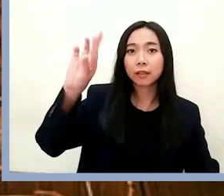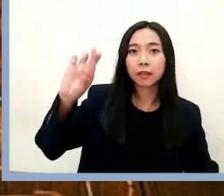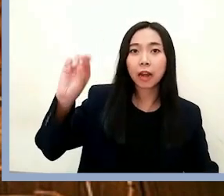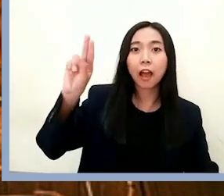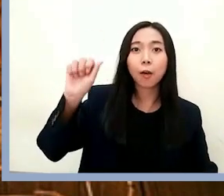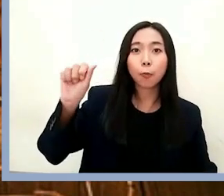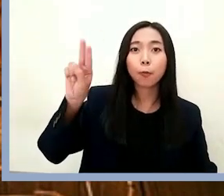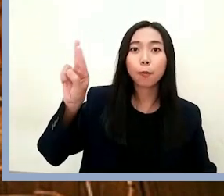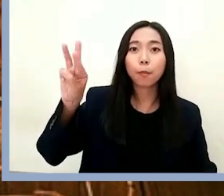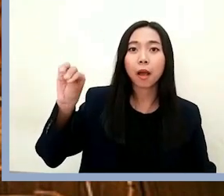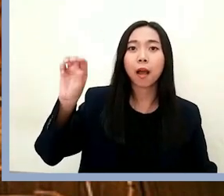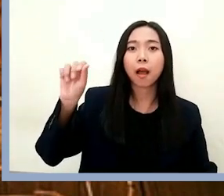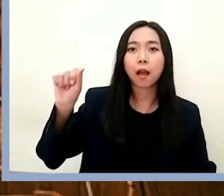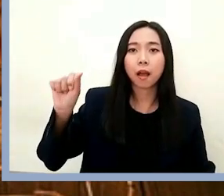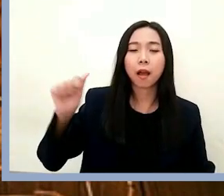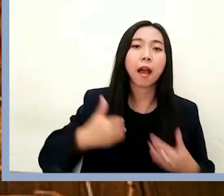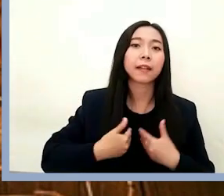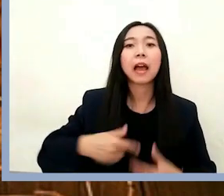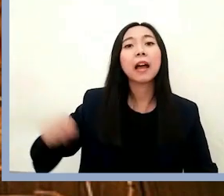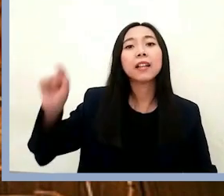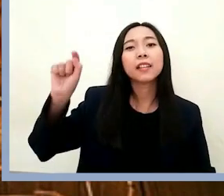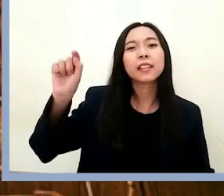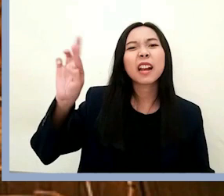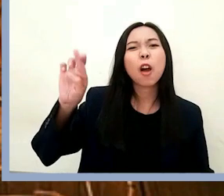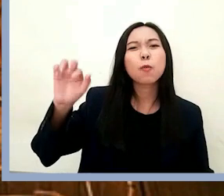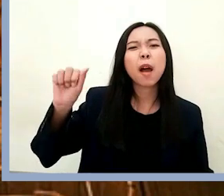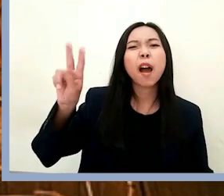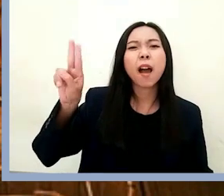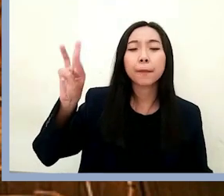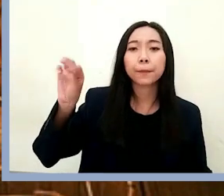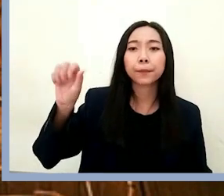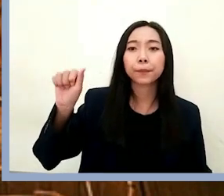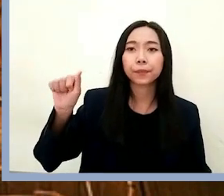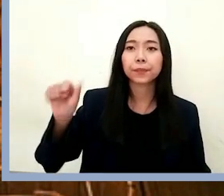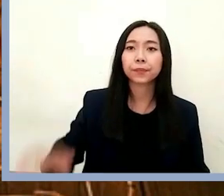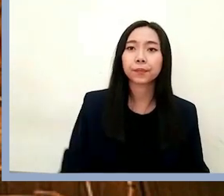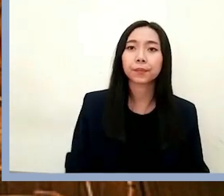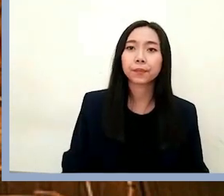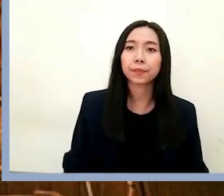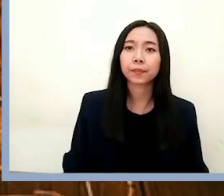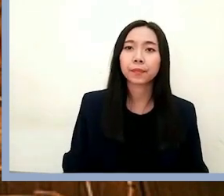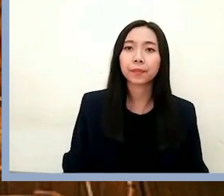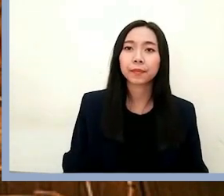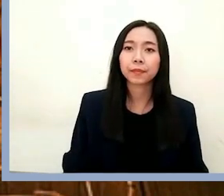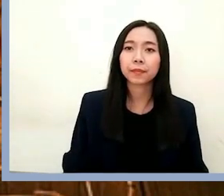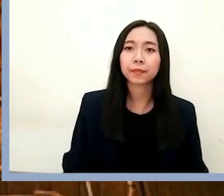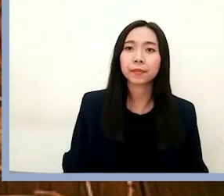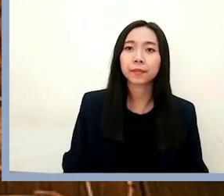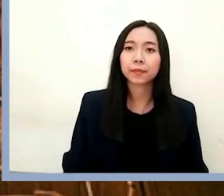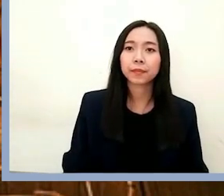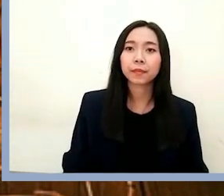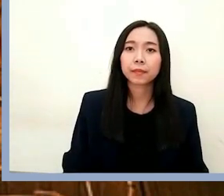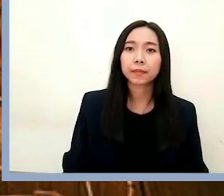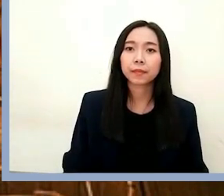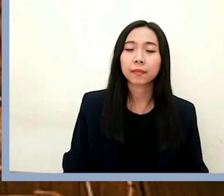bisa ya Bisa artinya Kemungkinan tidak tapi kemungkinan besarnya terjadi mengalami Apa yang disebut dengan speed of